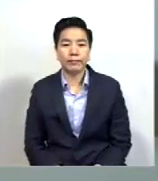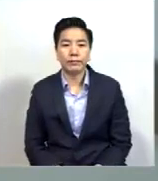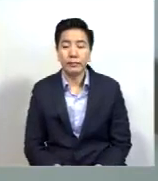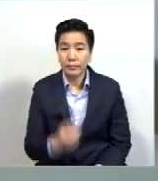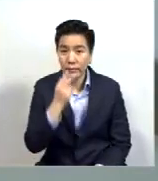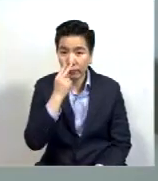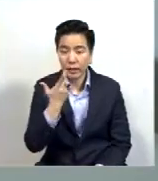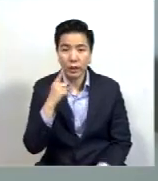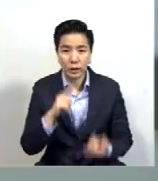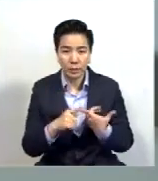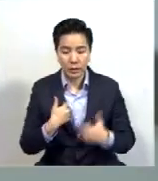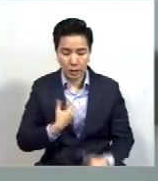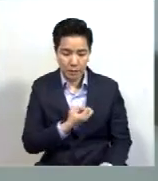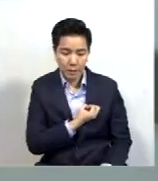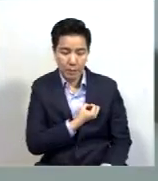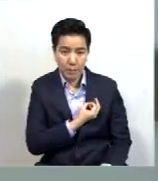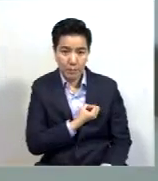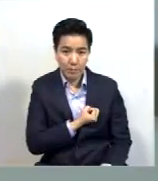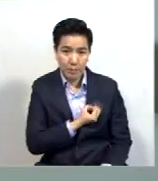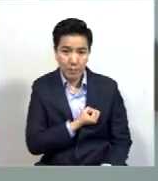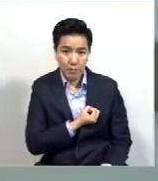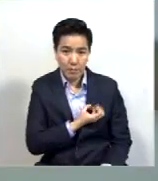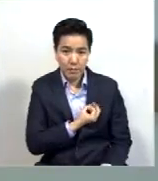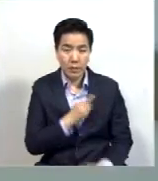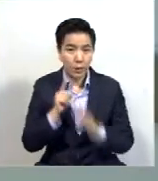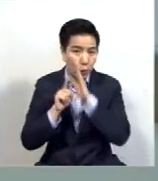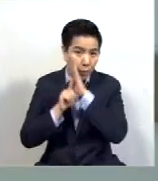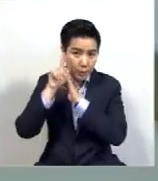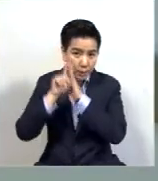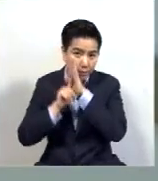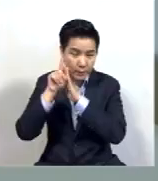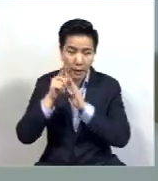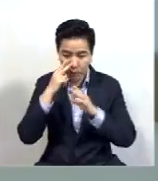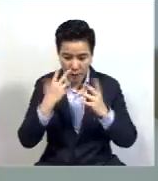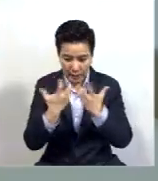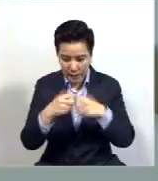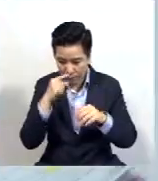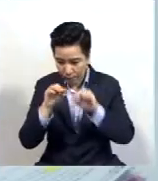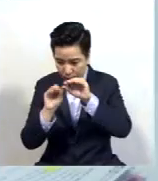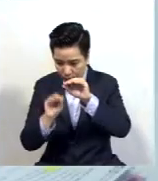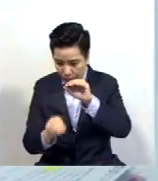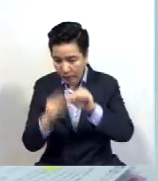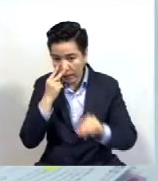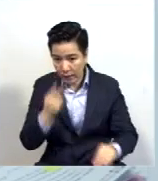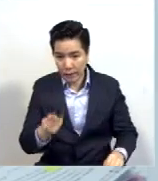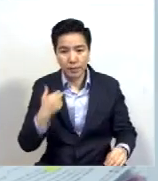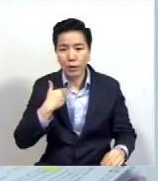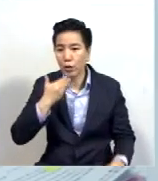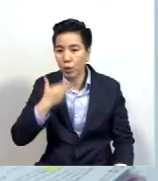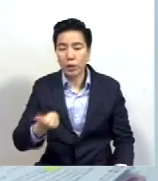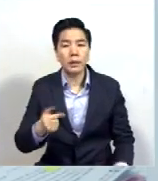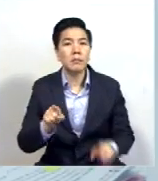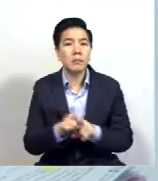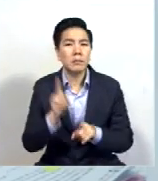ามีการวัดคลื่นหัวใจวัดความดันวัดไข้ส่งมาทางเครื่องตลอดเวลานะครับวัดอันนี้ก็จะเป็น